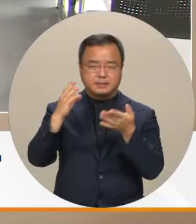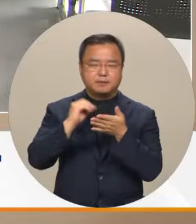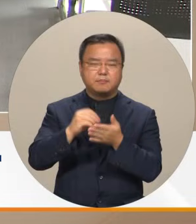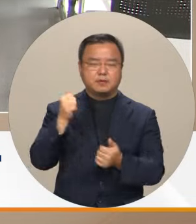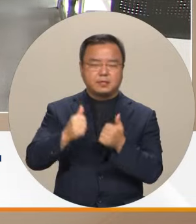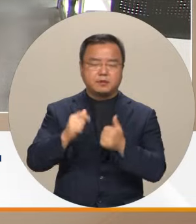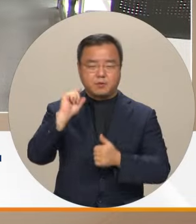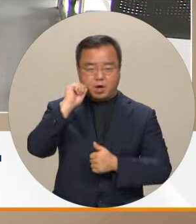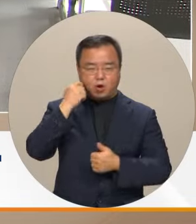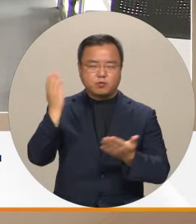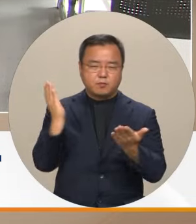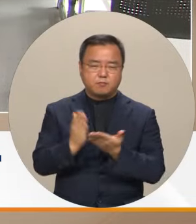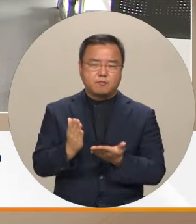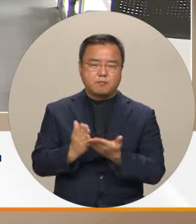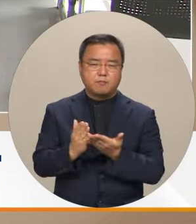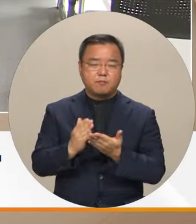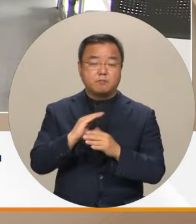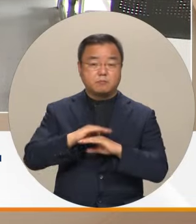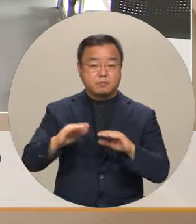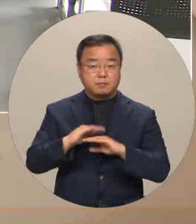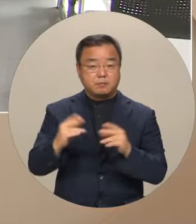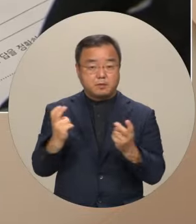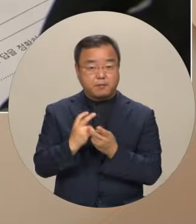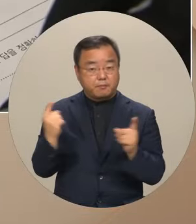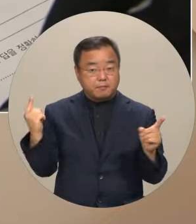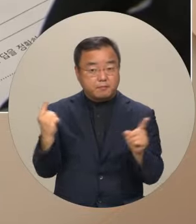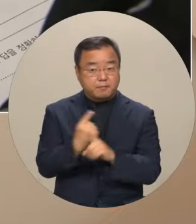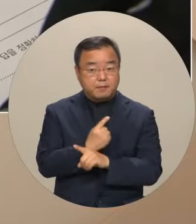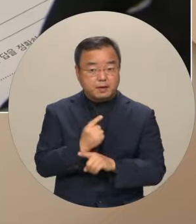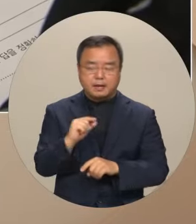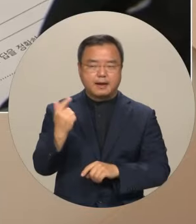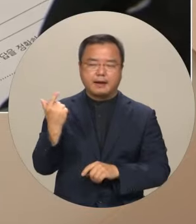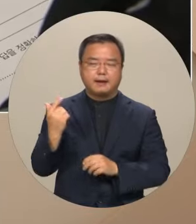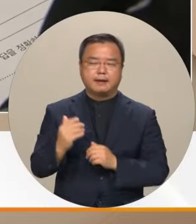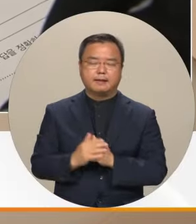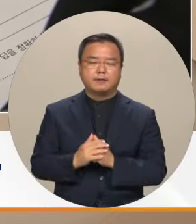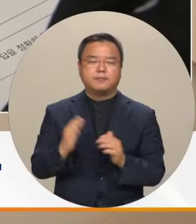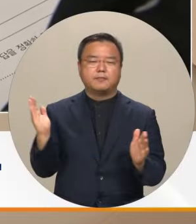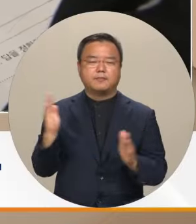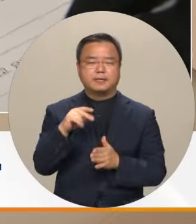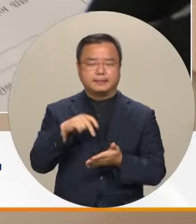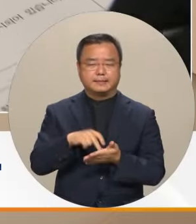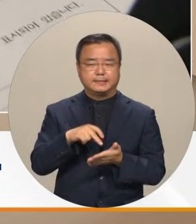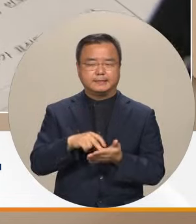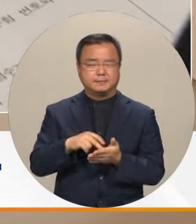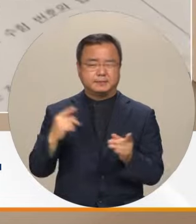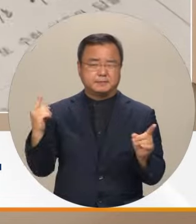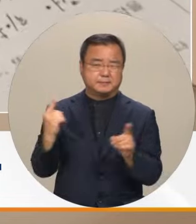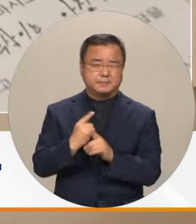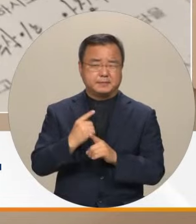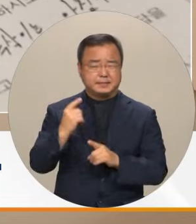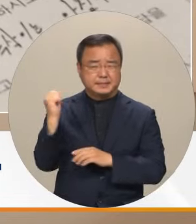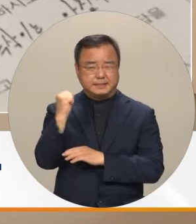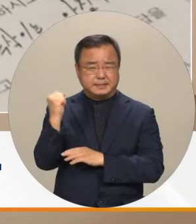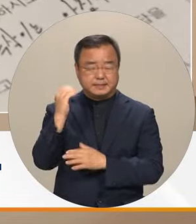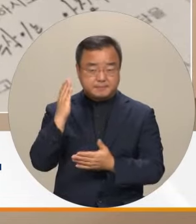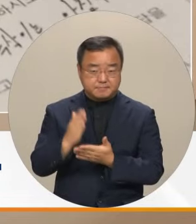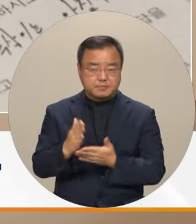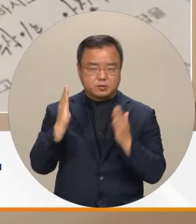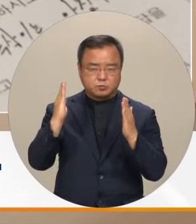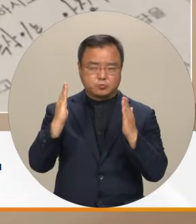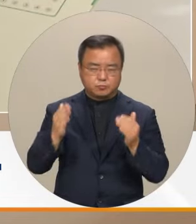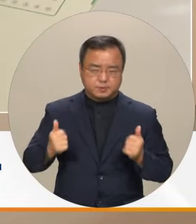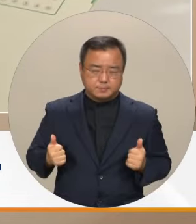따라서 대위법이란 부분은 아니기 때문에 수험생 입장에서는 큰 동의 없이 하던 대로 수능 공부를 계속 해